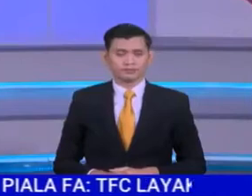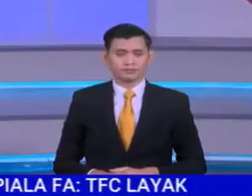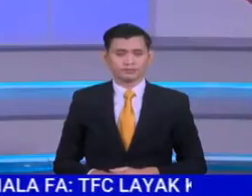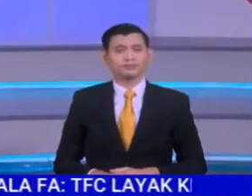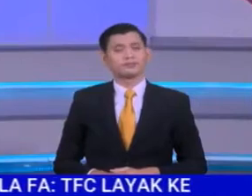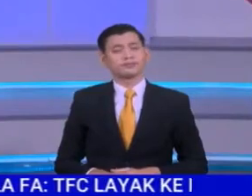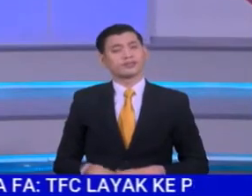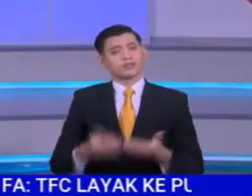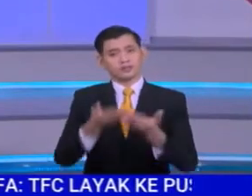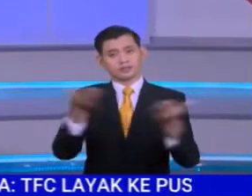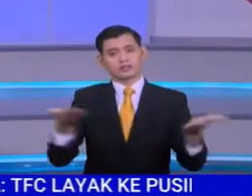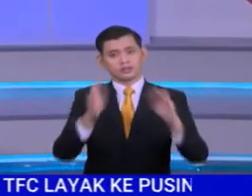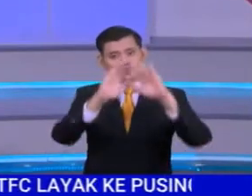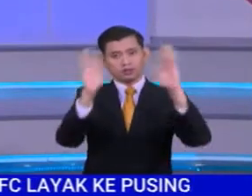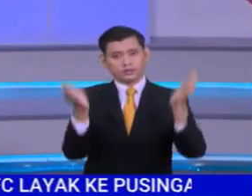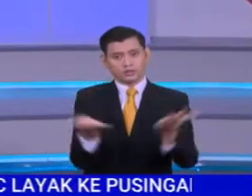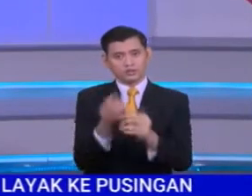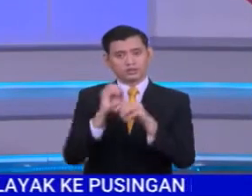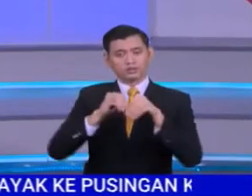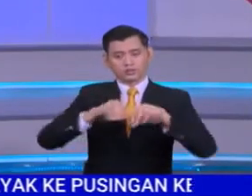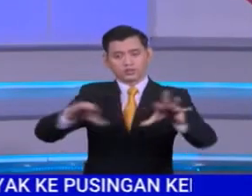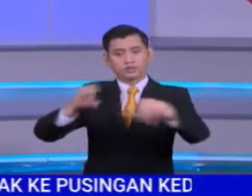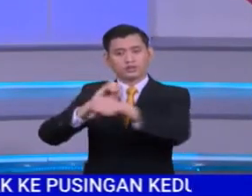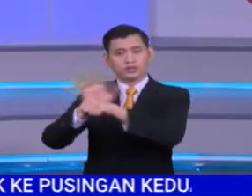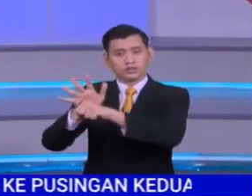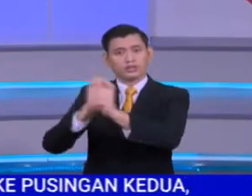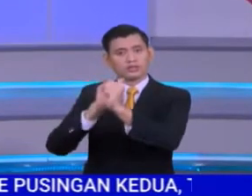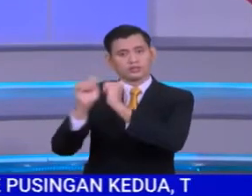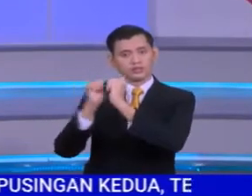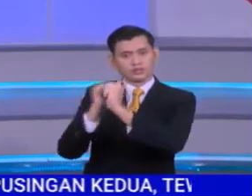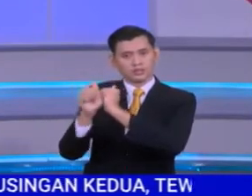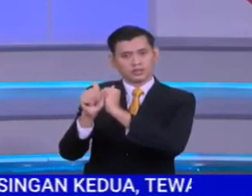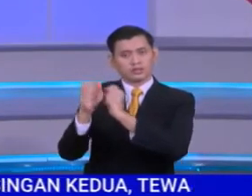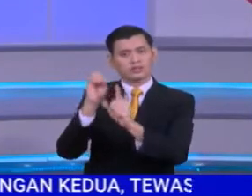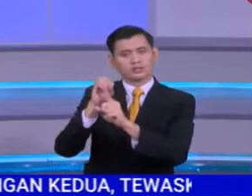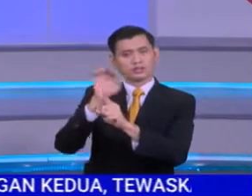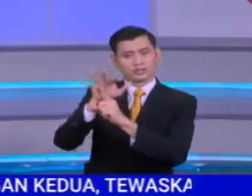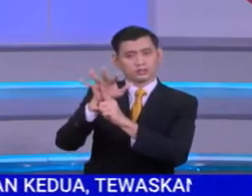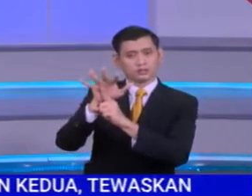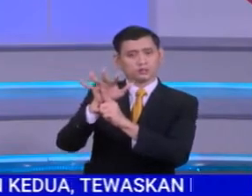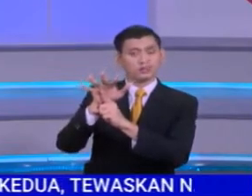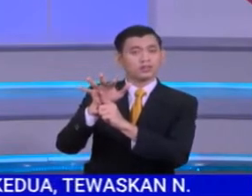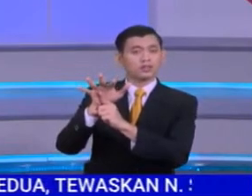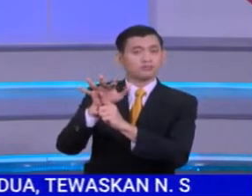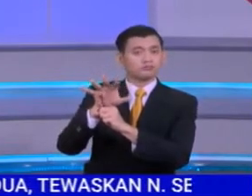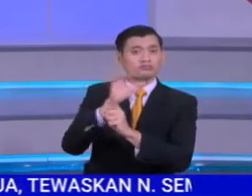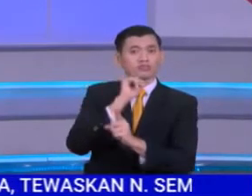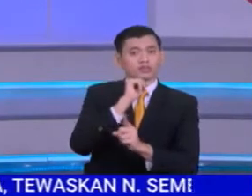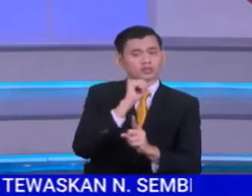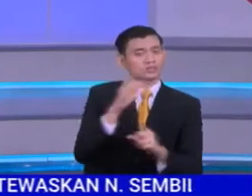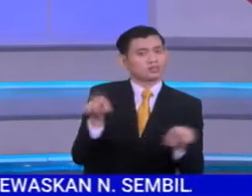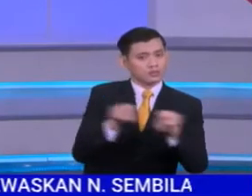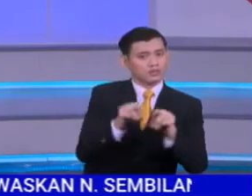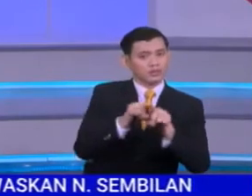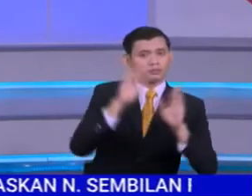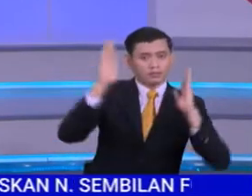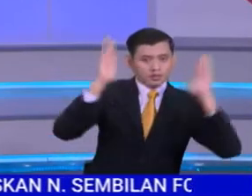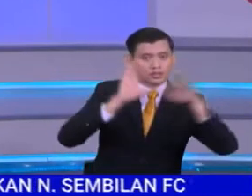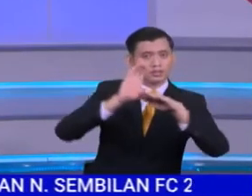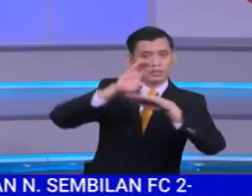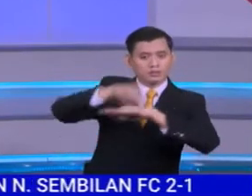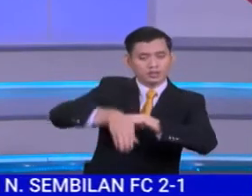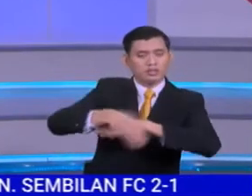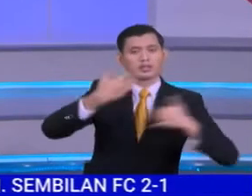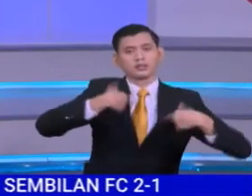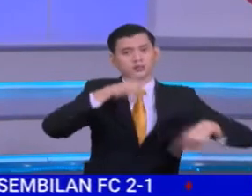Saudara, ketika seluruh dunia dilanda COVID-19, arena sukan turut terkena tempiasnya. Tidak terkecuali Malaysia yang terpaksa